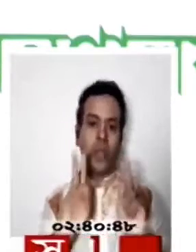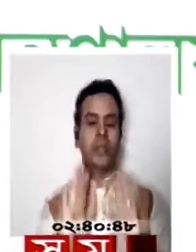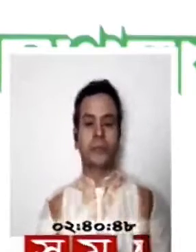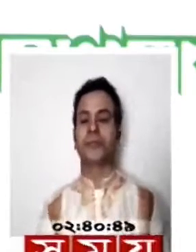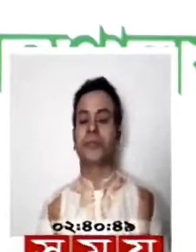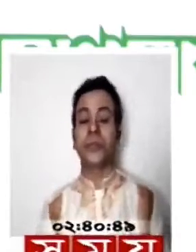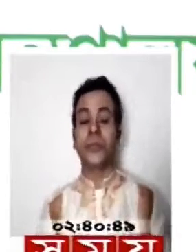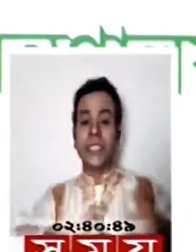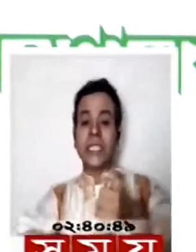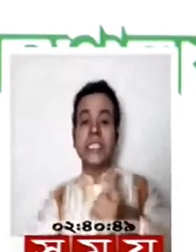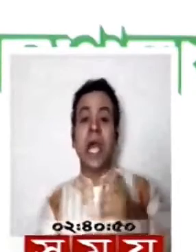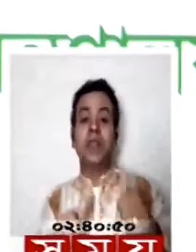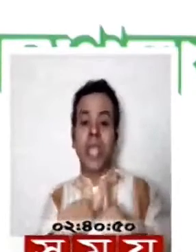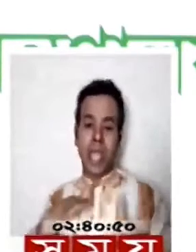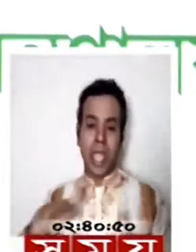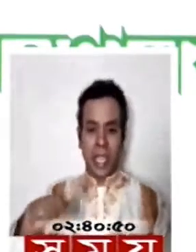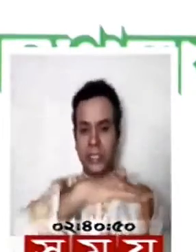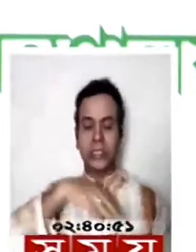6,93,305 জন।